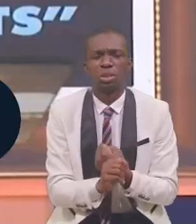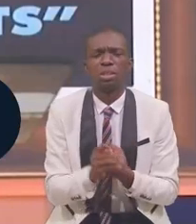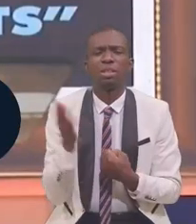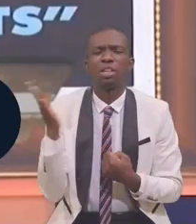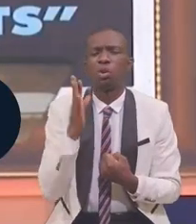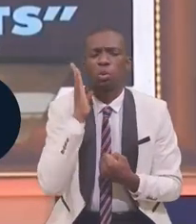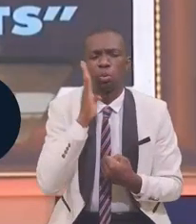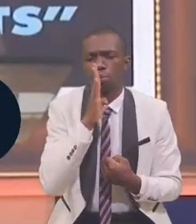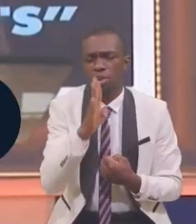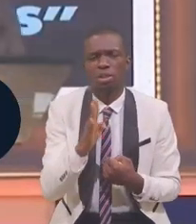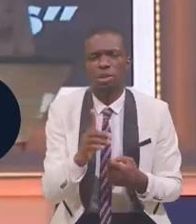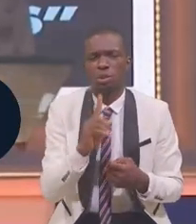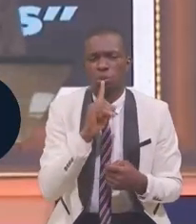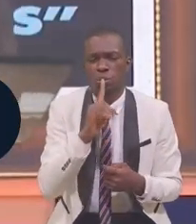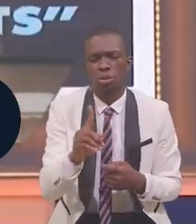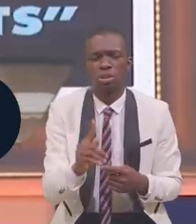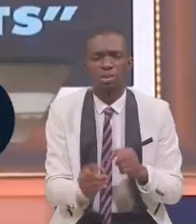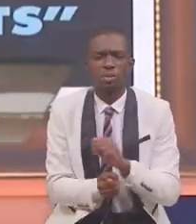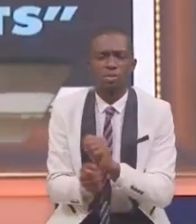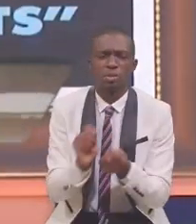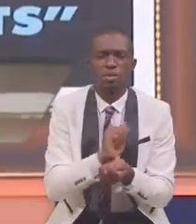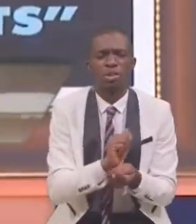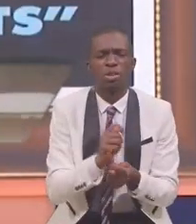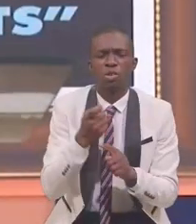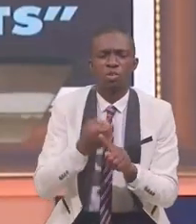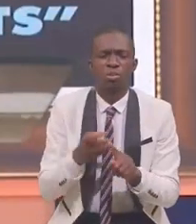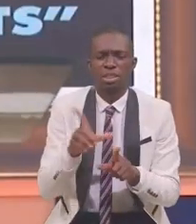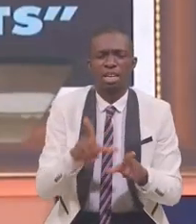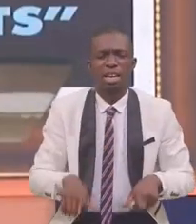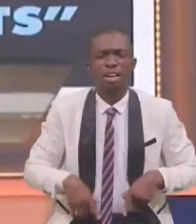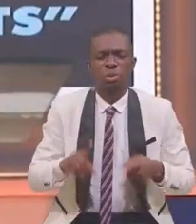salut, la véritable transformation de leur vie.